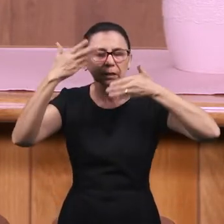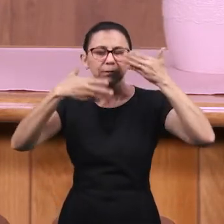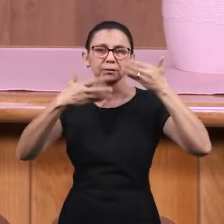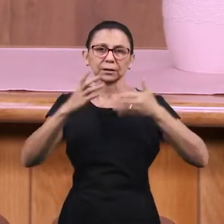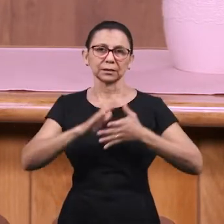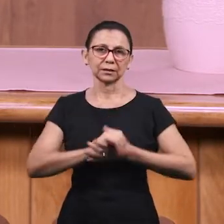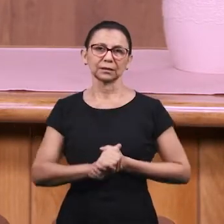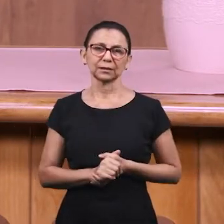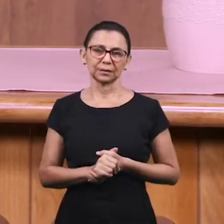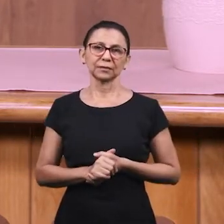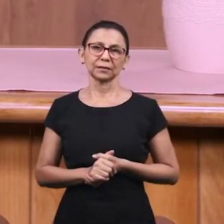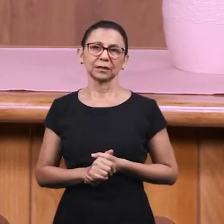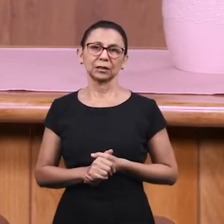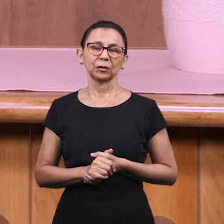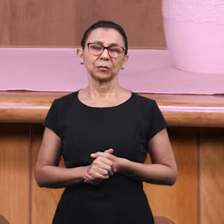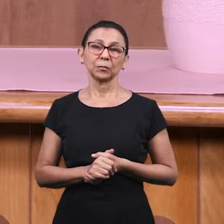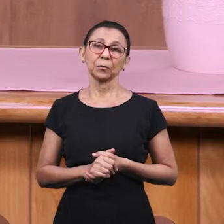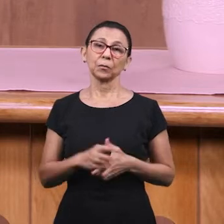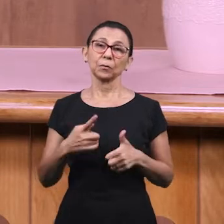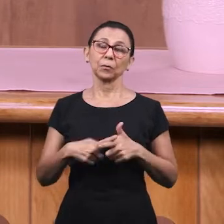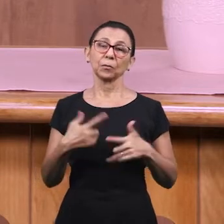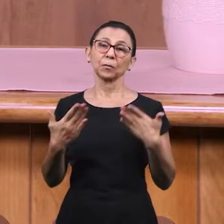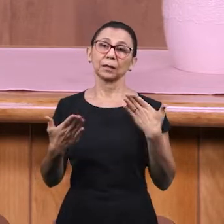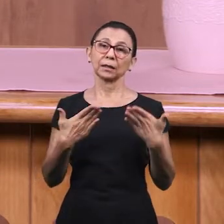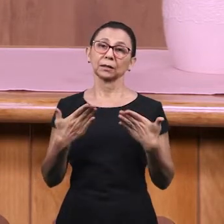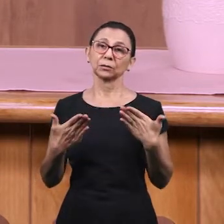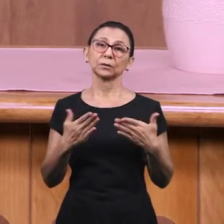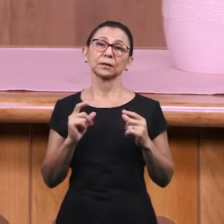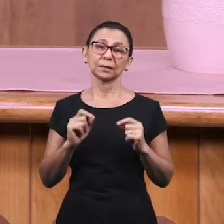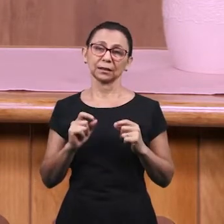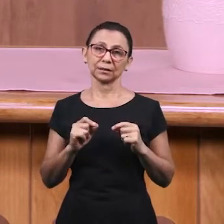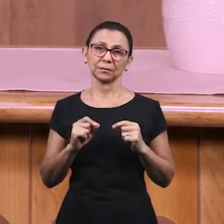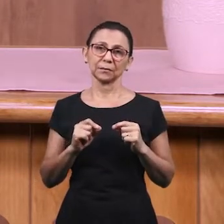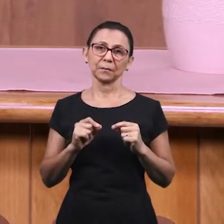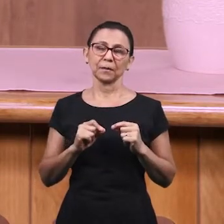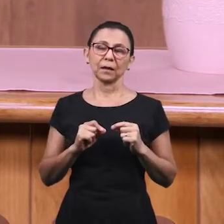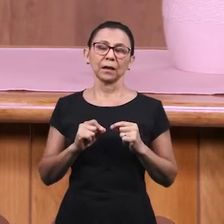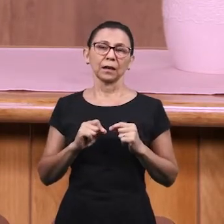Если засохнет глина в глазах, то ты опять можешь